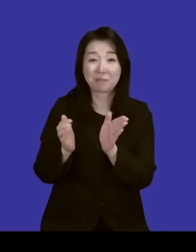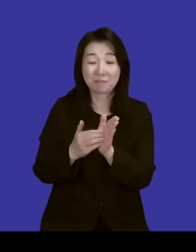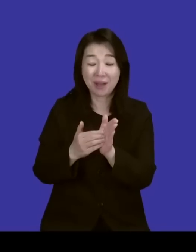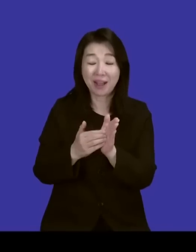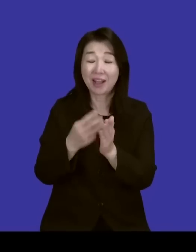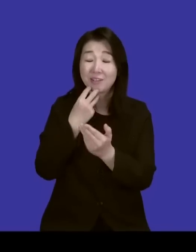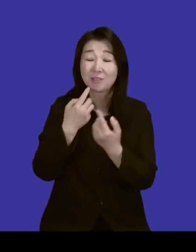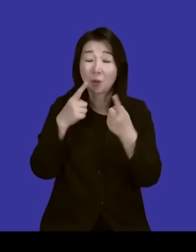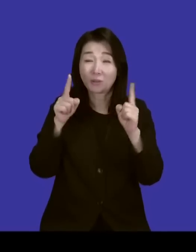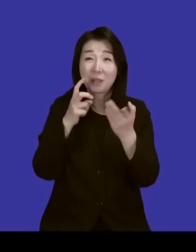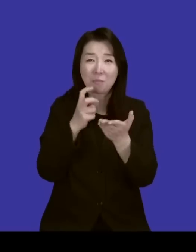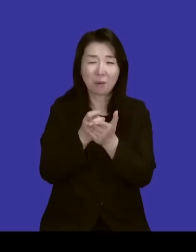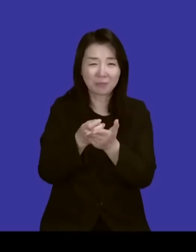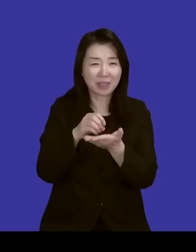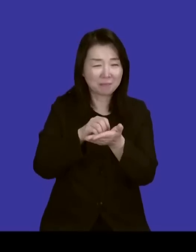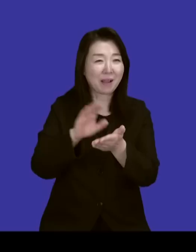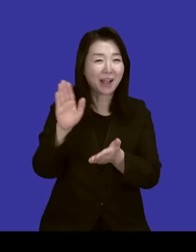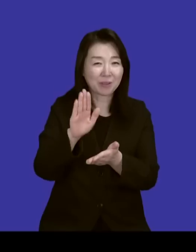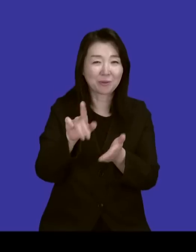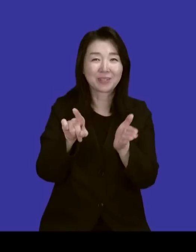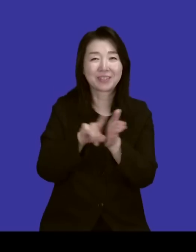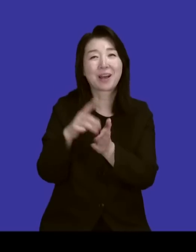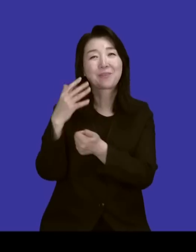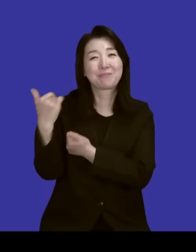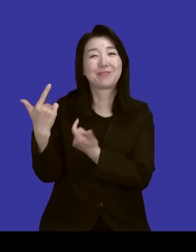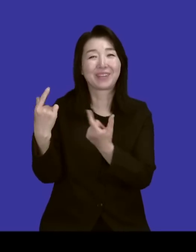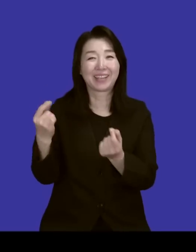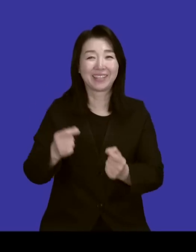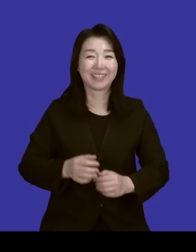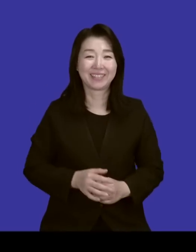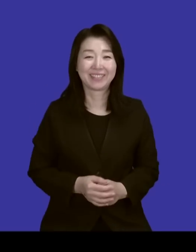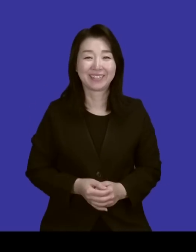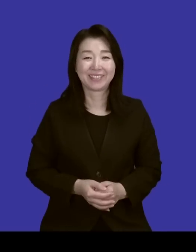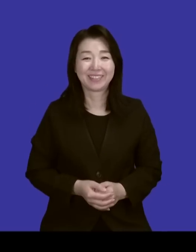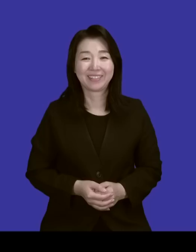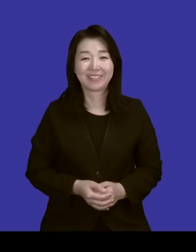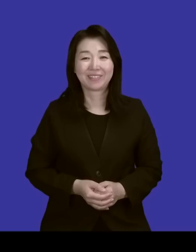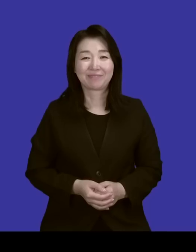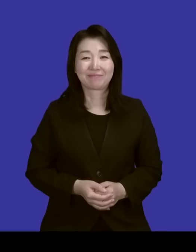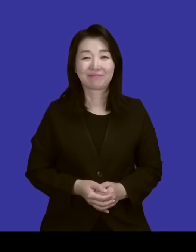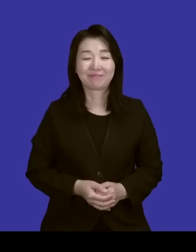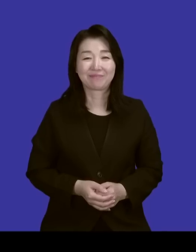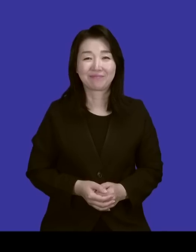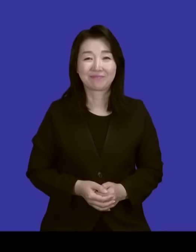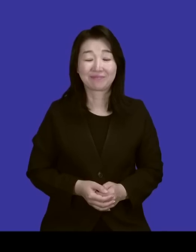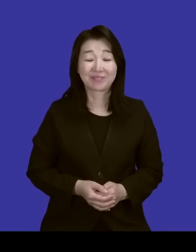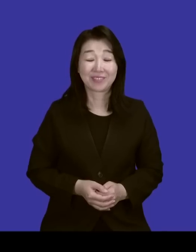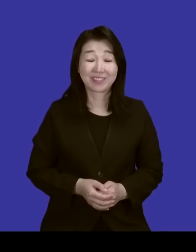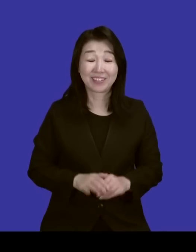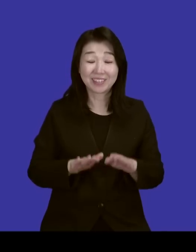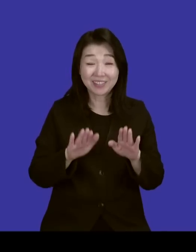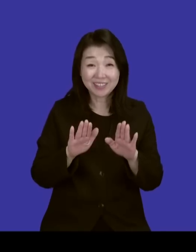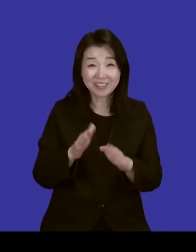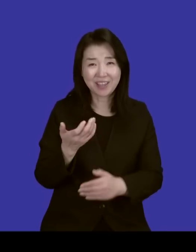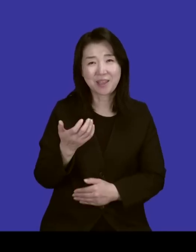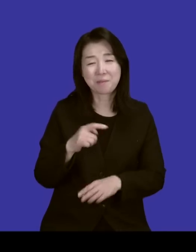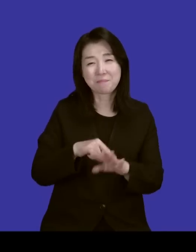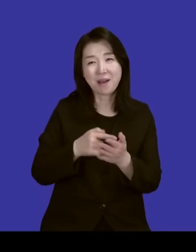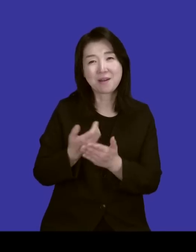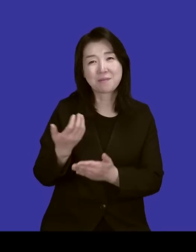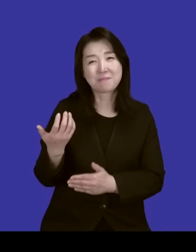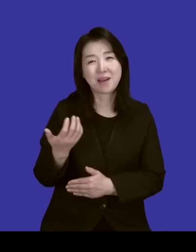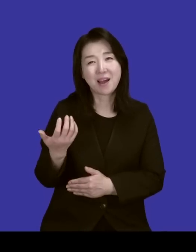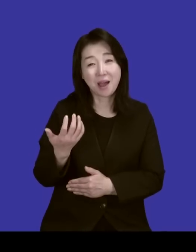가게 하시고 일로 이끄신 것이 아닌가 하는 생각이 드네요. 목사님 이번엔 좀 아픈 얘기를 좀 나눠볼까 해요.